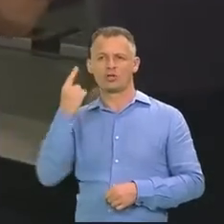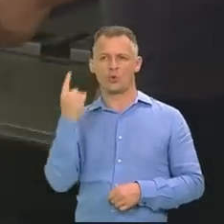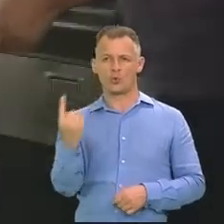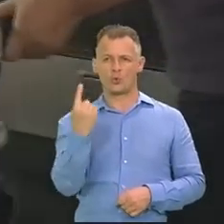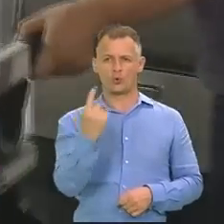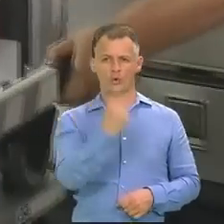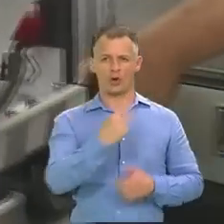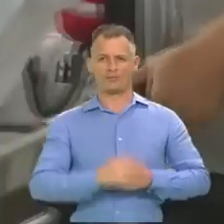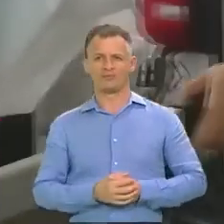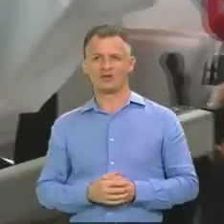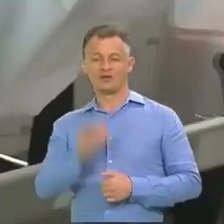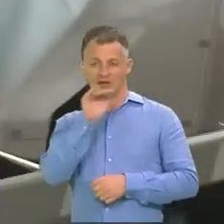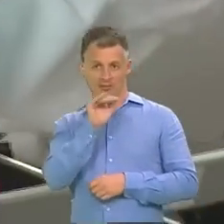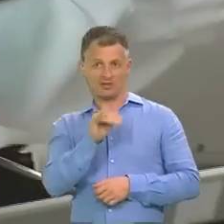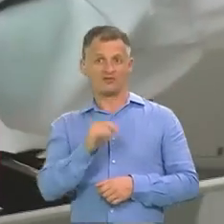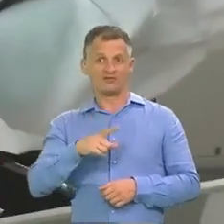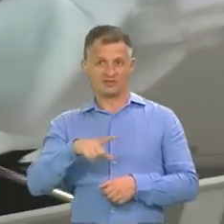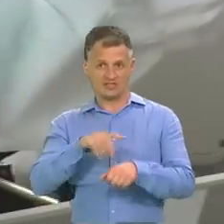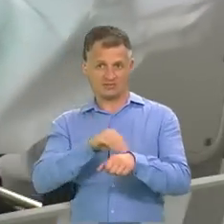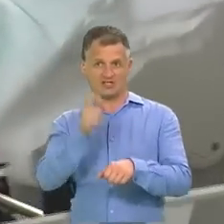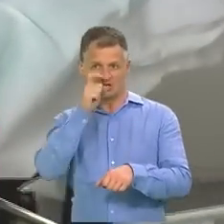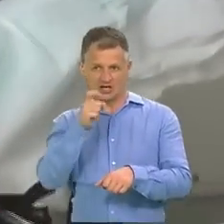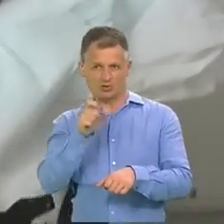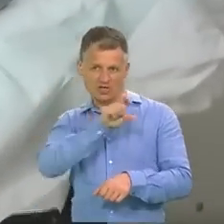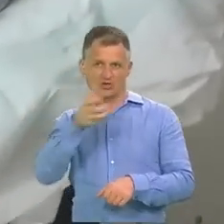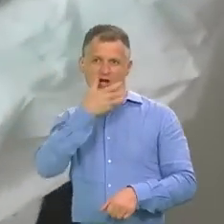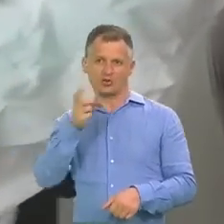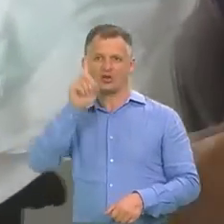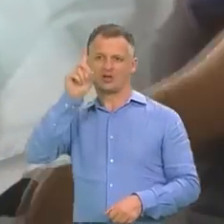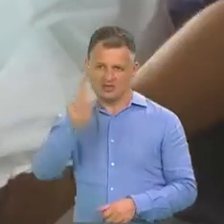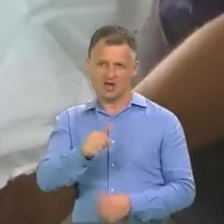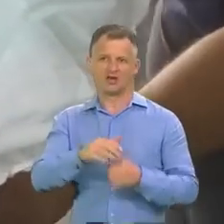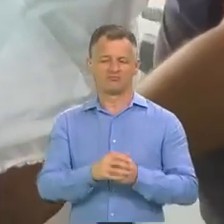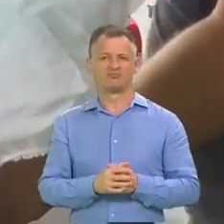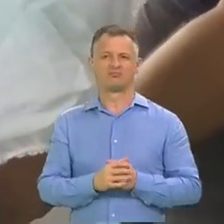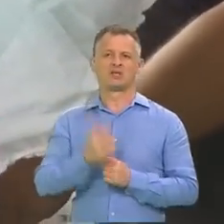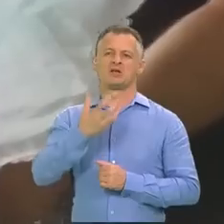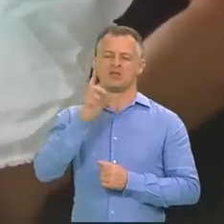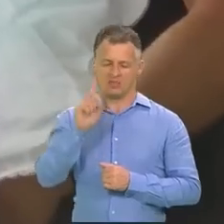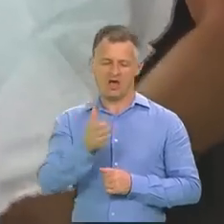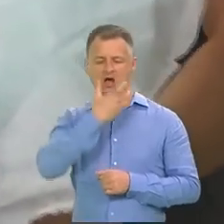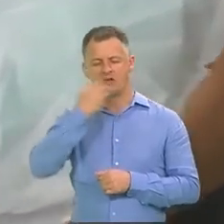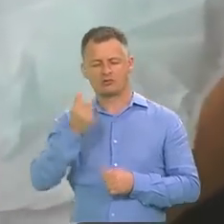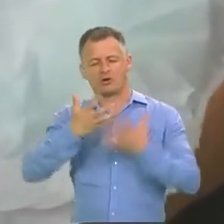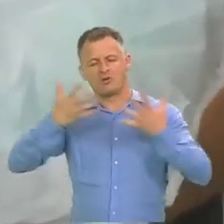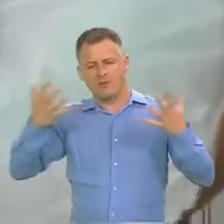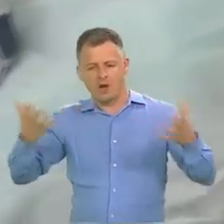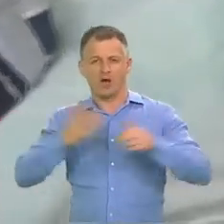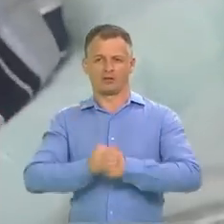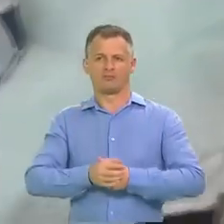așa e? Căldură mare! Rău, așa e? Căldură! Căldură mare, da?